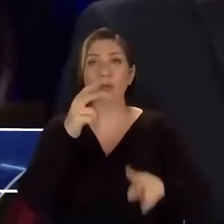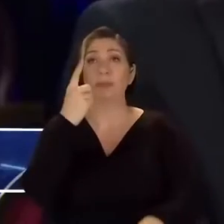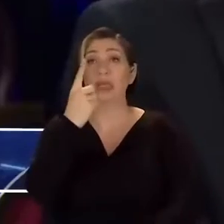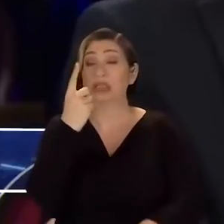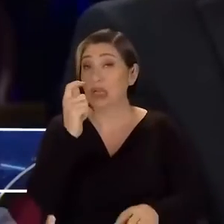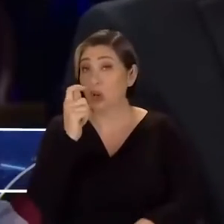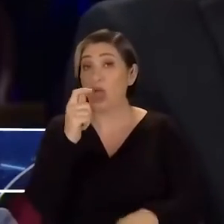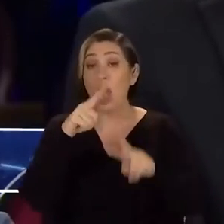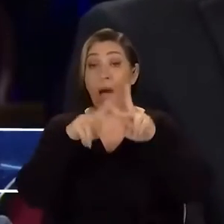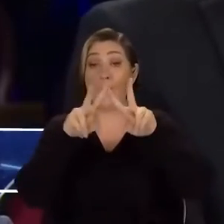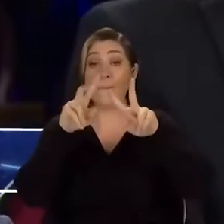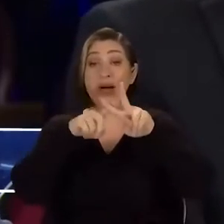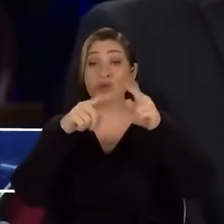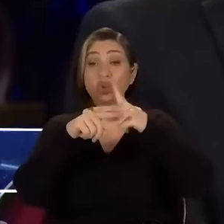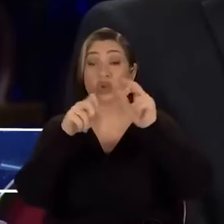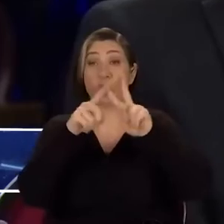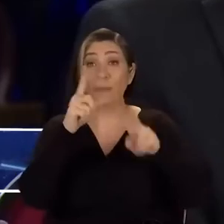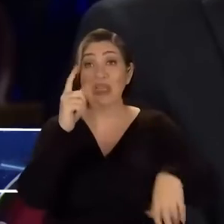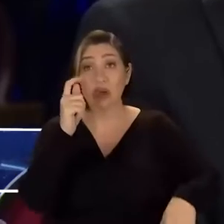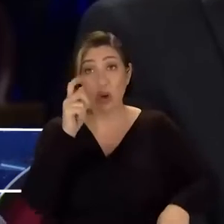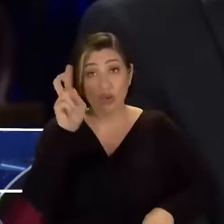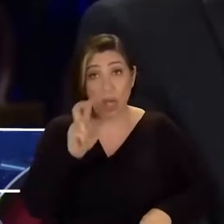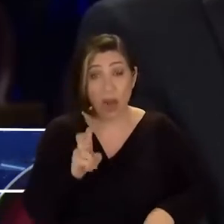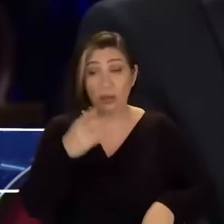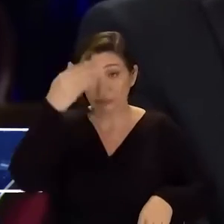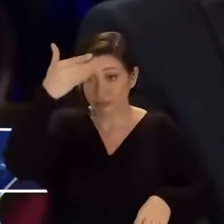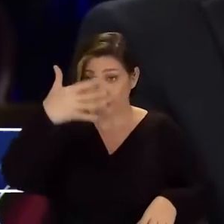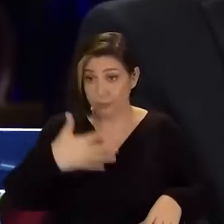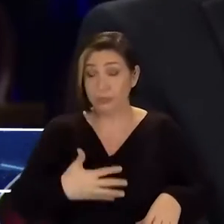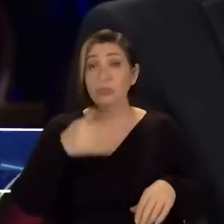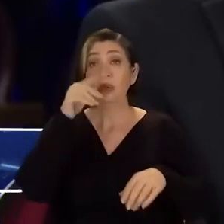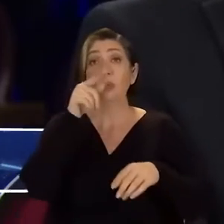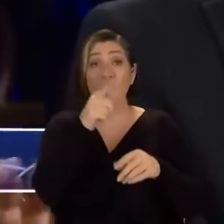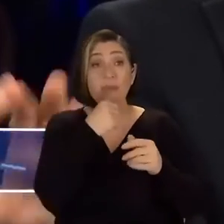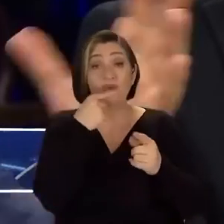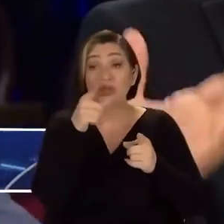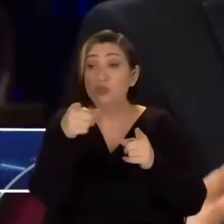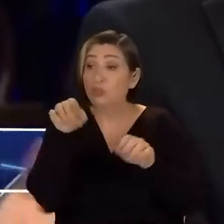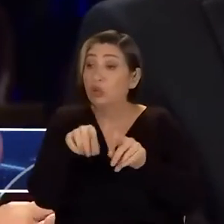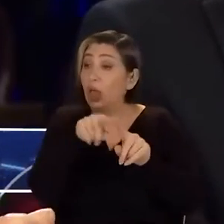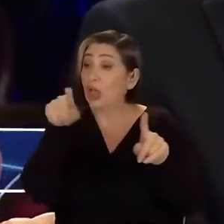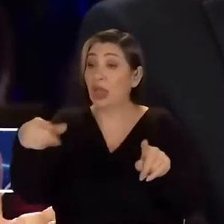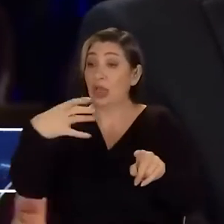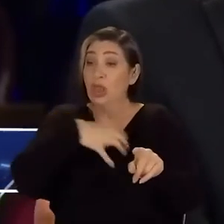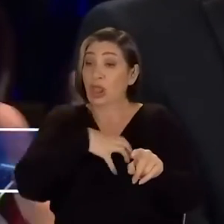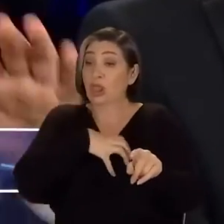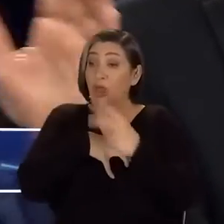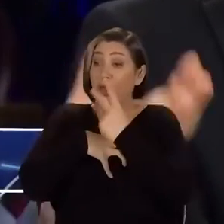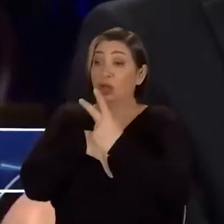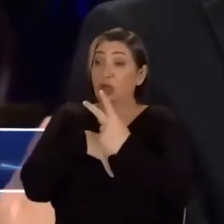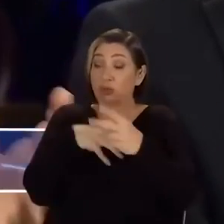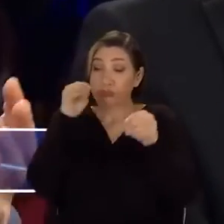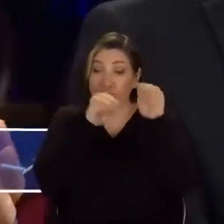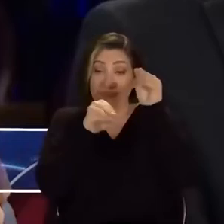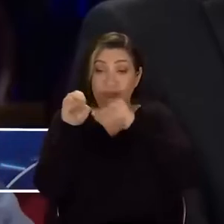Amazon 1 trilyon dolar. Şimdi buradaki adam New York'taki adama diyor ki ya kardeşim siz bugüne kadar kendi şeyinizle